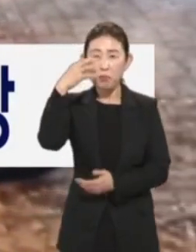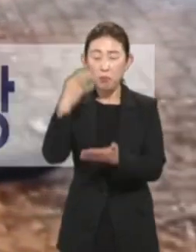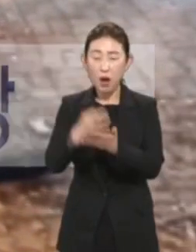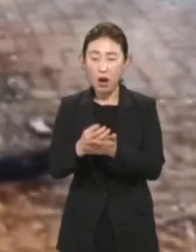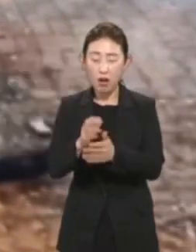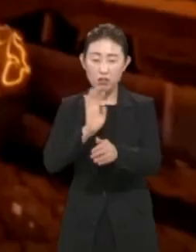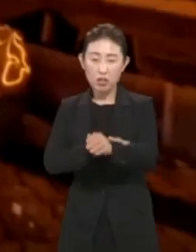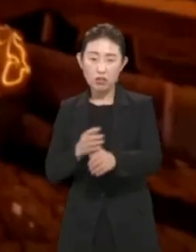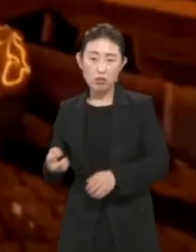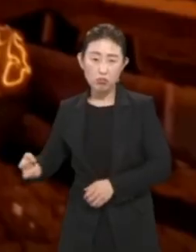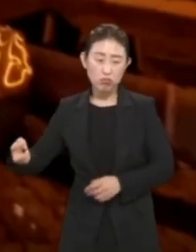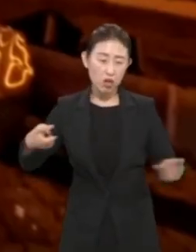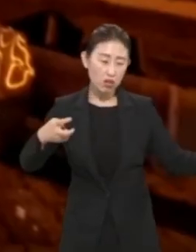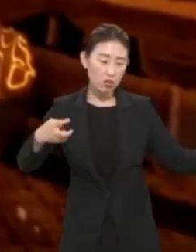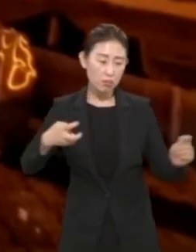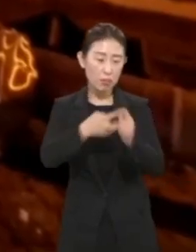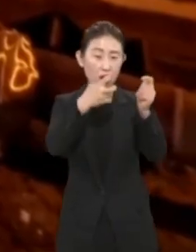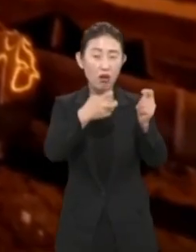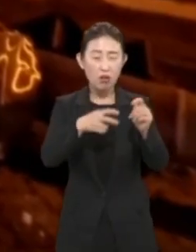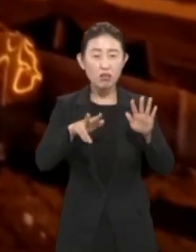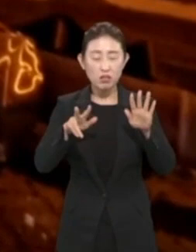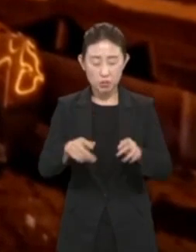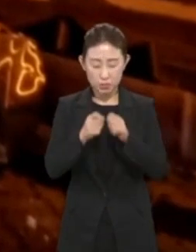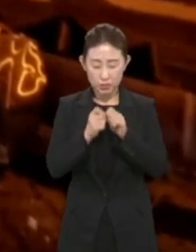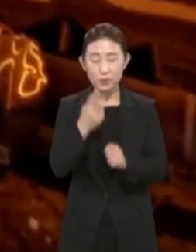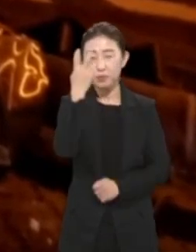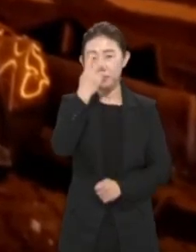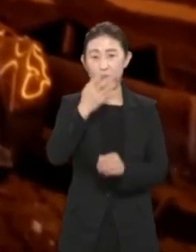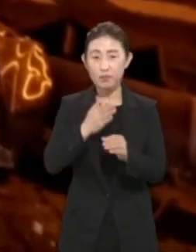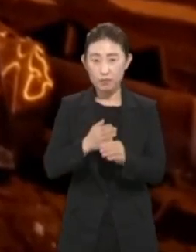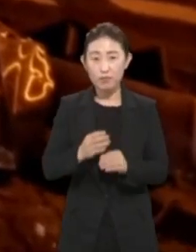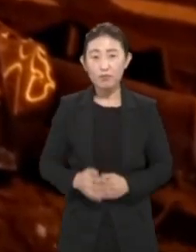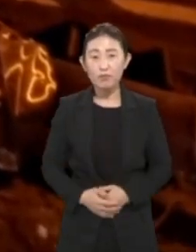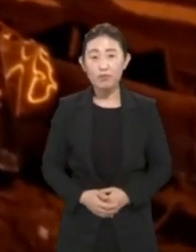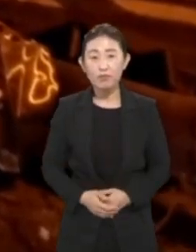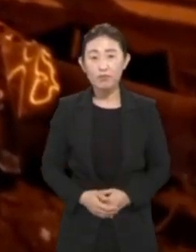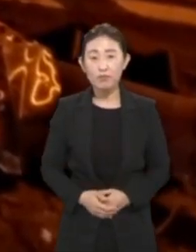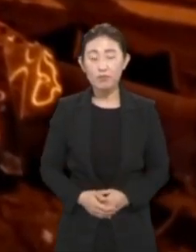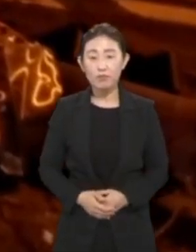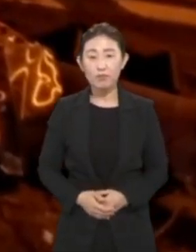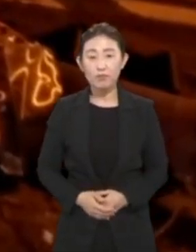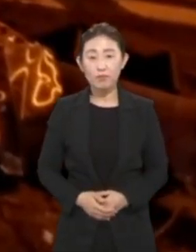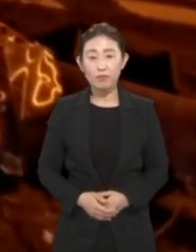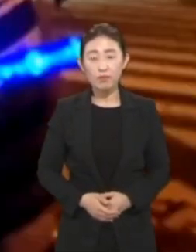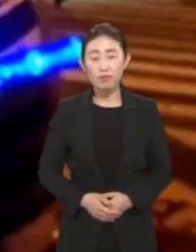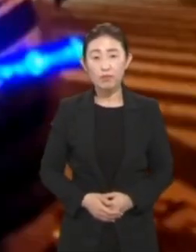하다가 택시를 들이받은 것으로 보고 정확한 사고 경위를 조사하고 있습니다